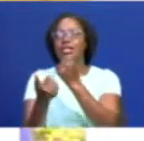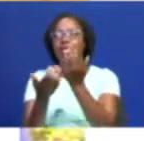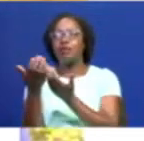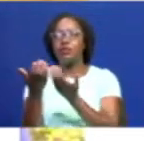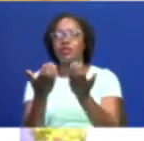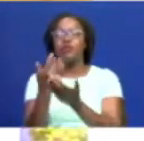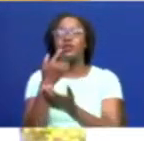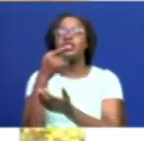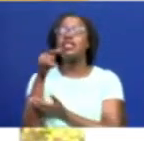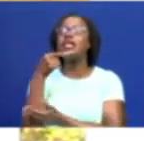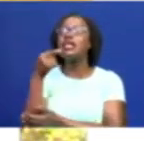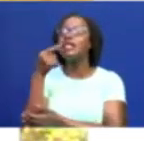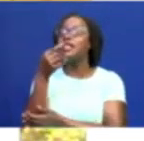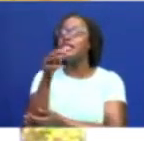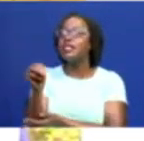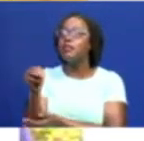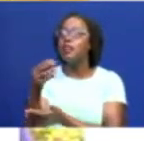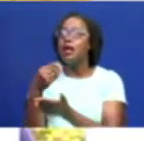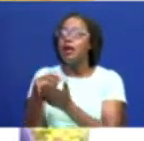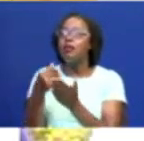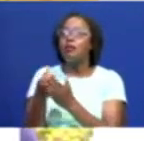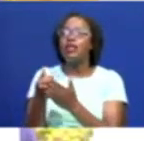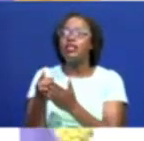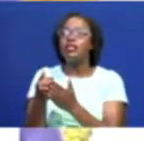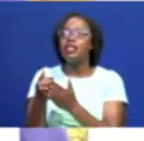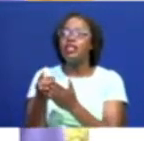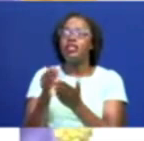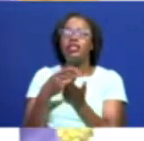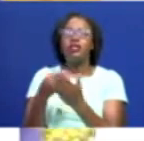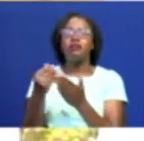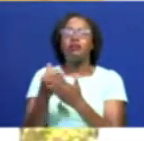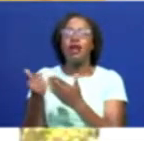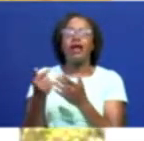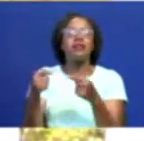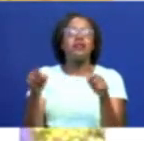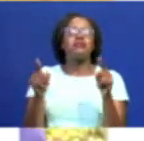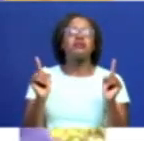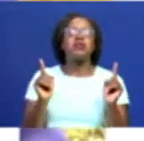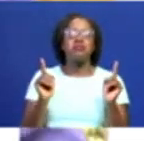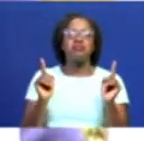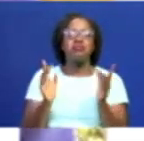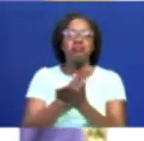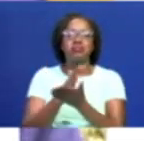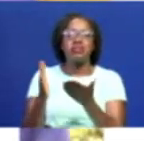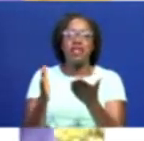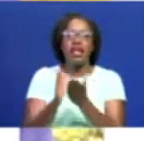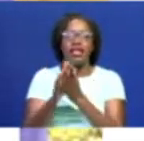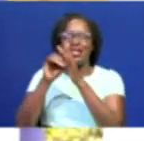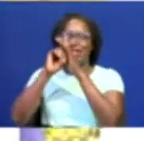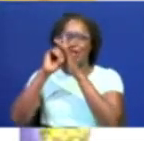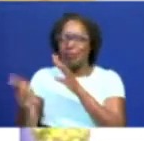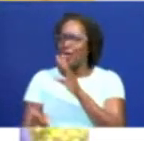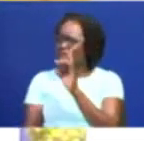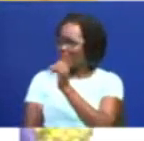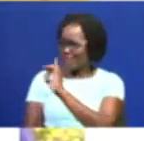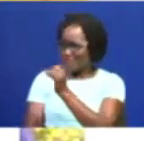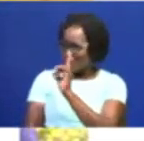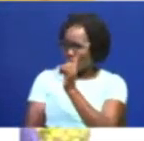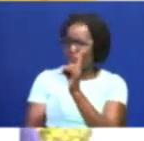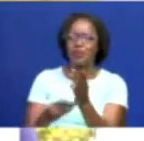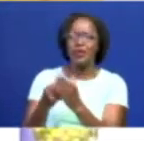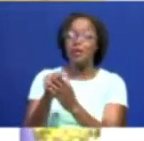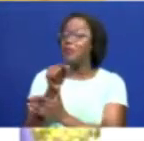are telling them this is not money that they are supposed to go and divide amongst themselves and just disappear like that. This is